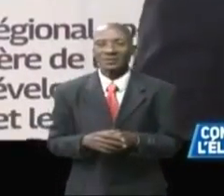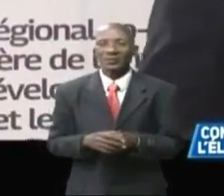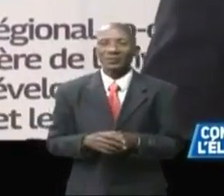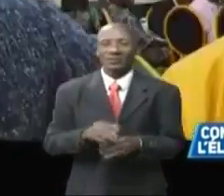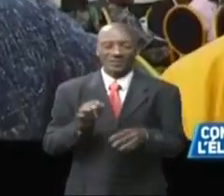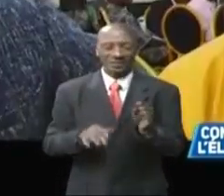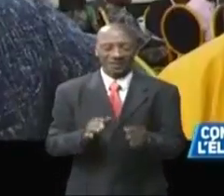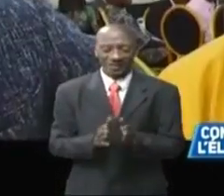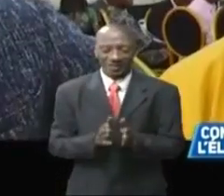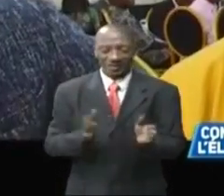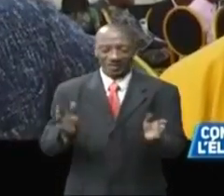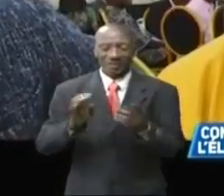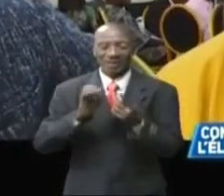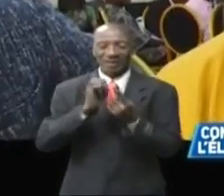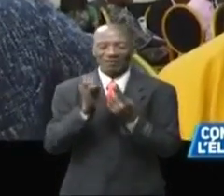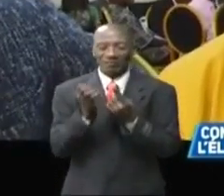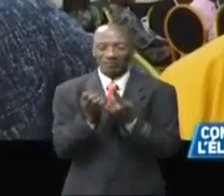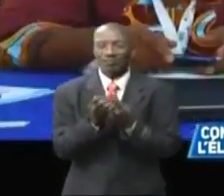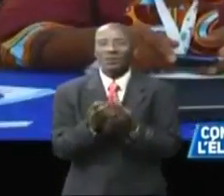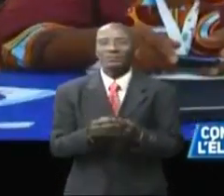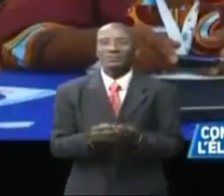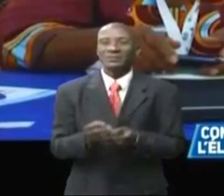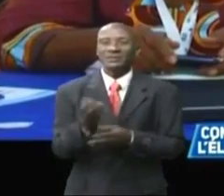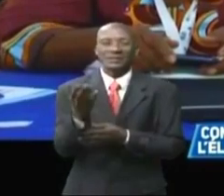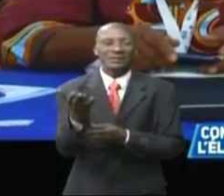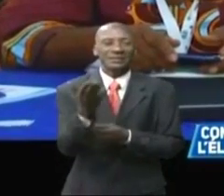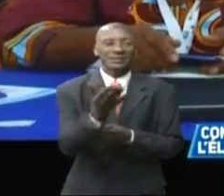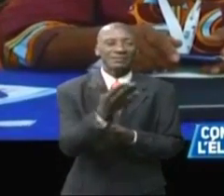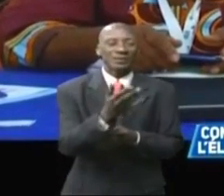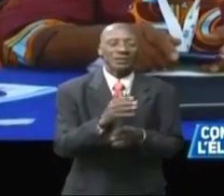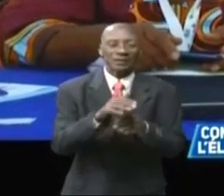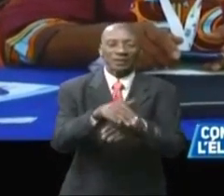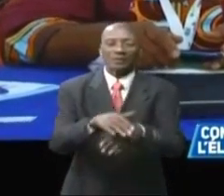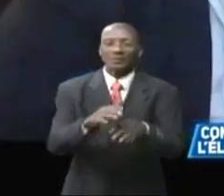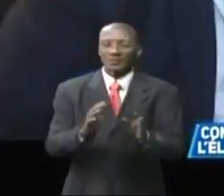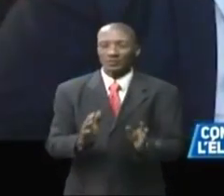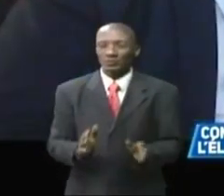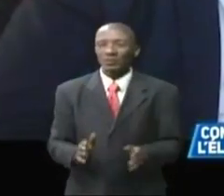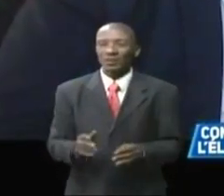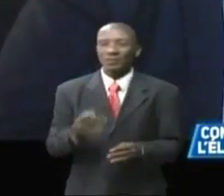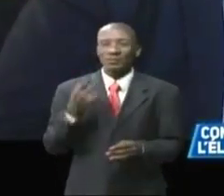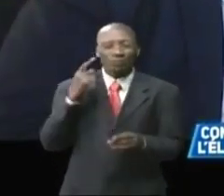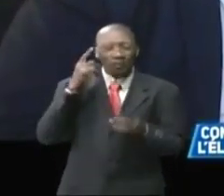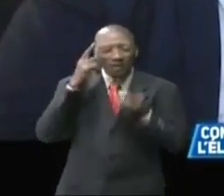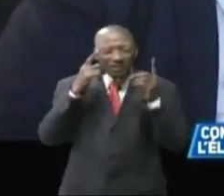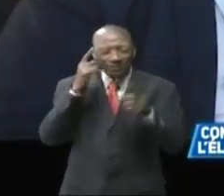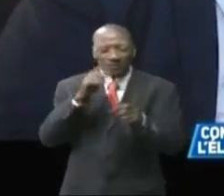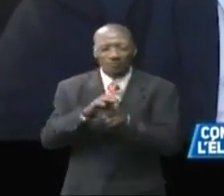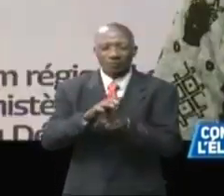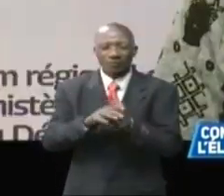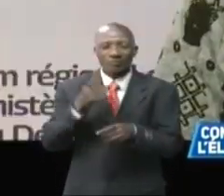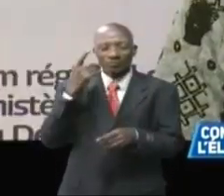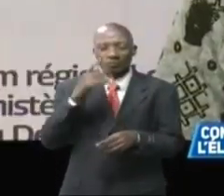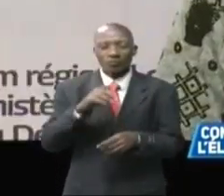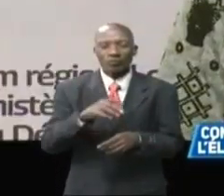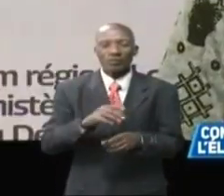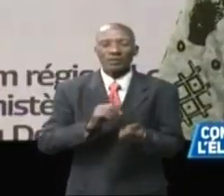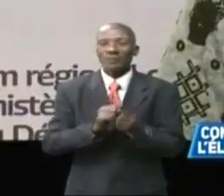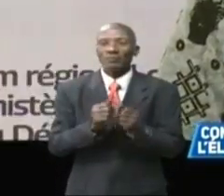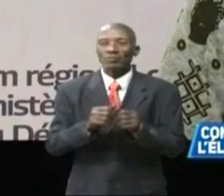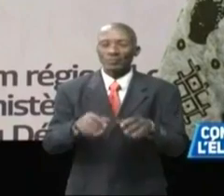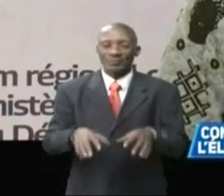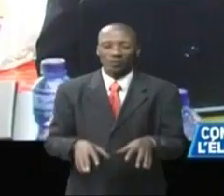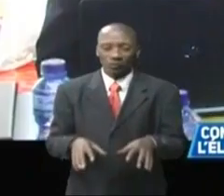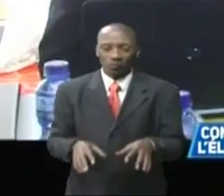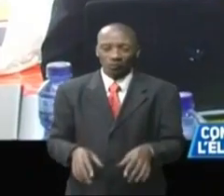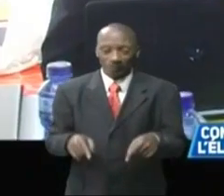à l'environnement a appelé les participants à capitaliser l'expérience de la RDC dans la sauvegarde des écosystèmes, de la biodiversité et de